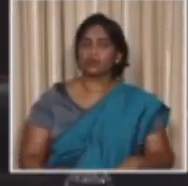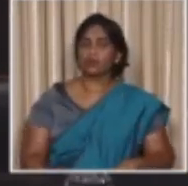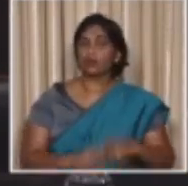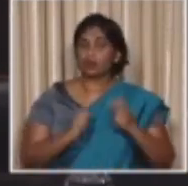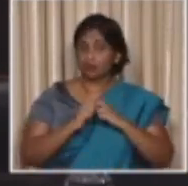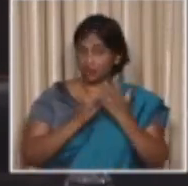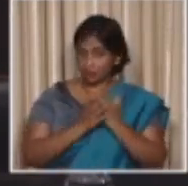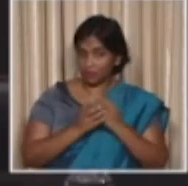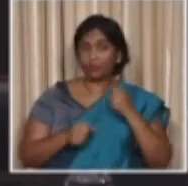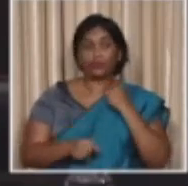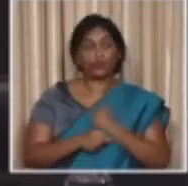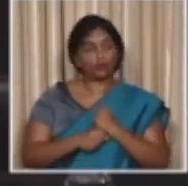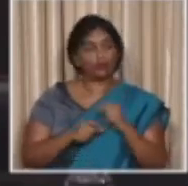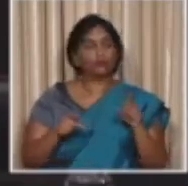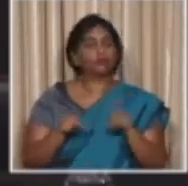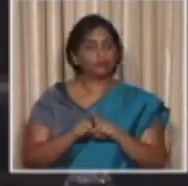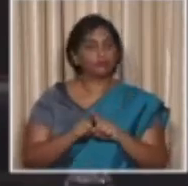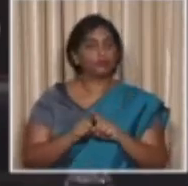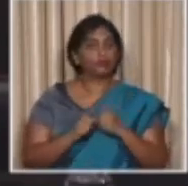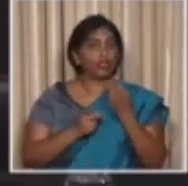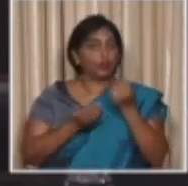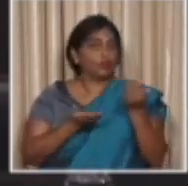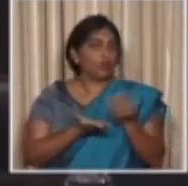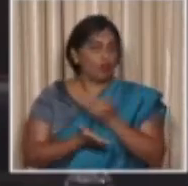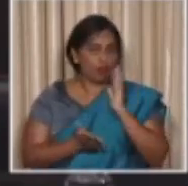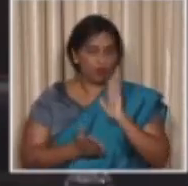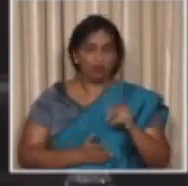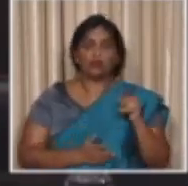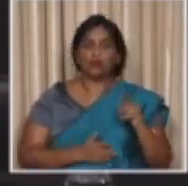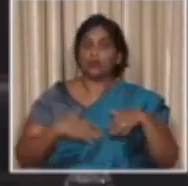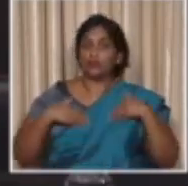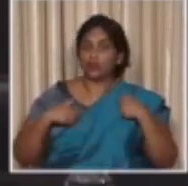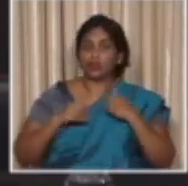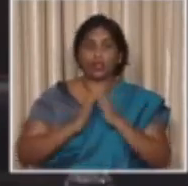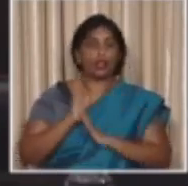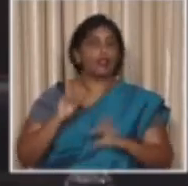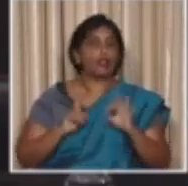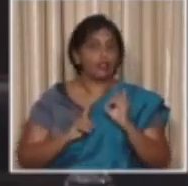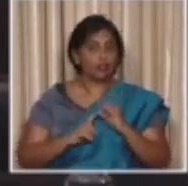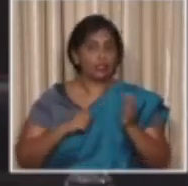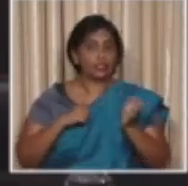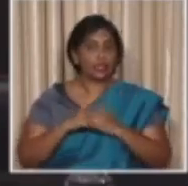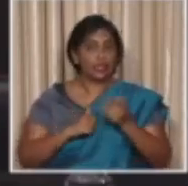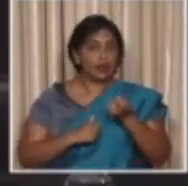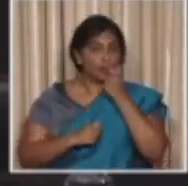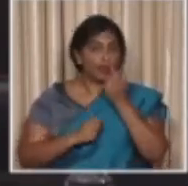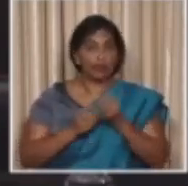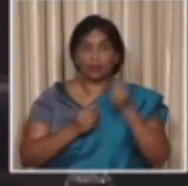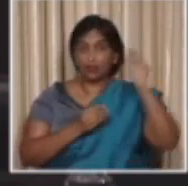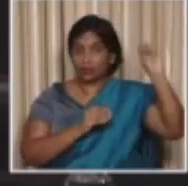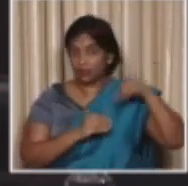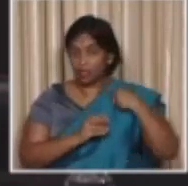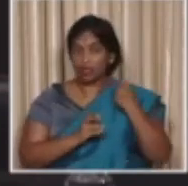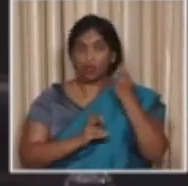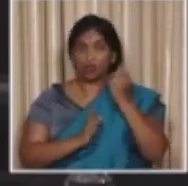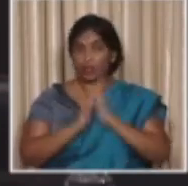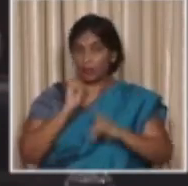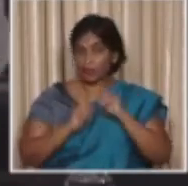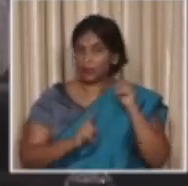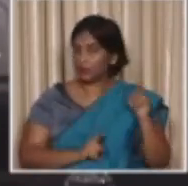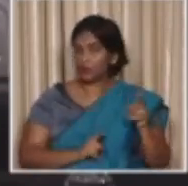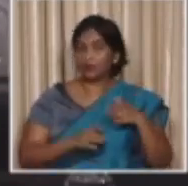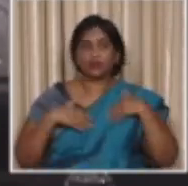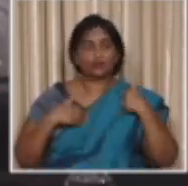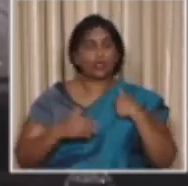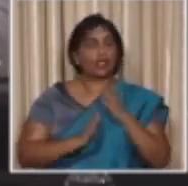නම් රජයක් විදිහට ප්‍රතිපාදනය වෙන් කරන්න එපා. සෞඛ්‍ය අමාත්‍යවරයාට යකඩ පෙත්ත දෙන්න සල්ලි දෙන්න නැත්තම් මුදල් අමාත්‍යංශයෙන්